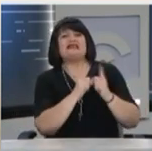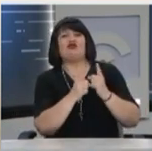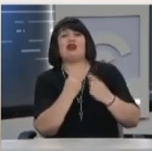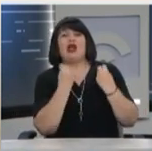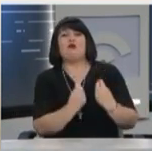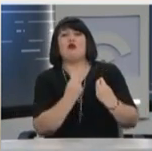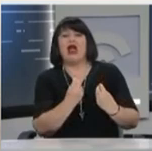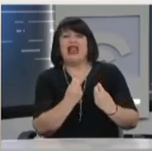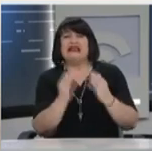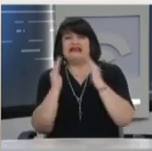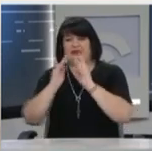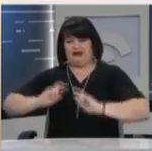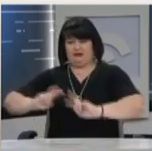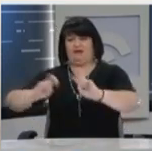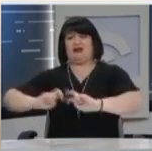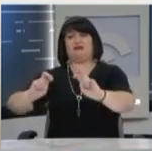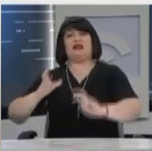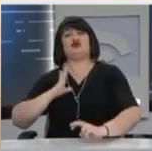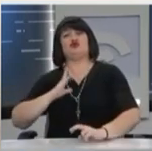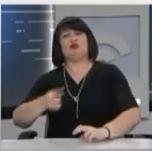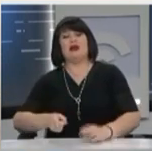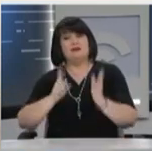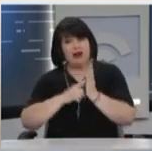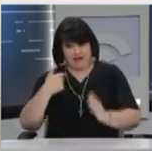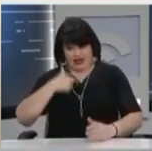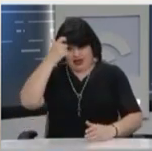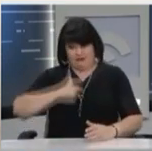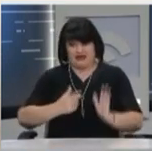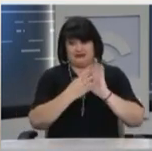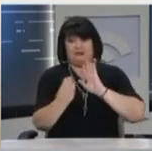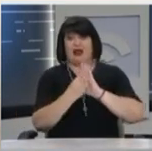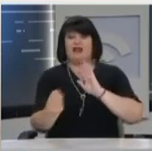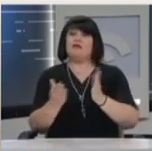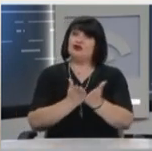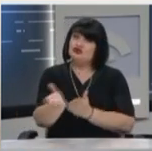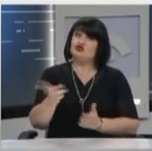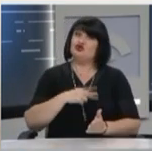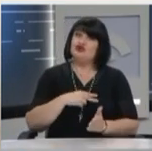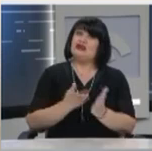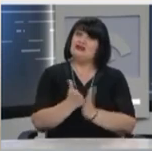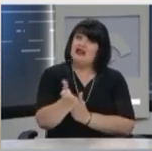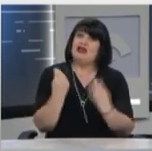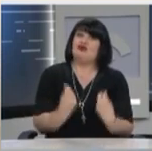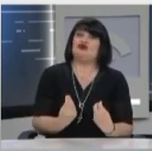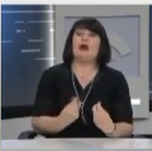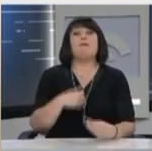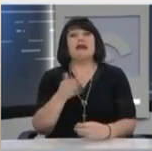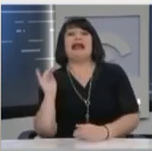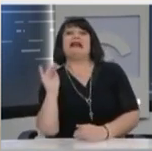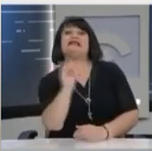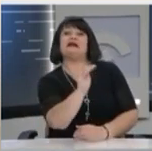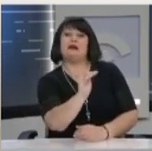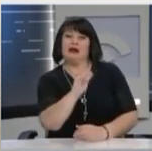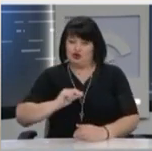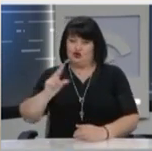συμφωνία. Δεν γίνονται αυτά. Πρέπει εμείς να δώσουμε το παράδειγμα ότι είμαστε ακριβοδίκαιοι, σωστοί και μετά να ζητήσουμε από